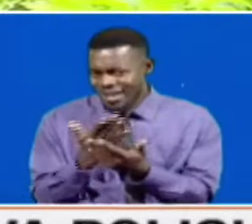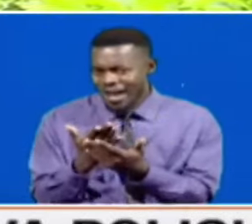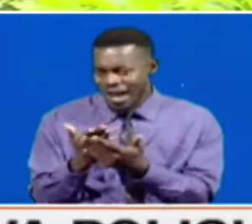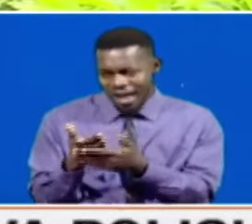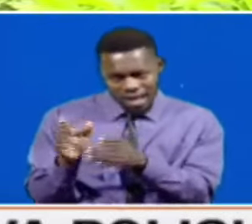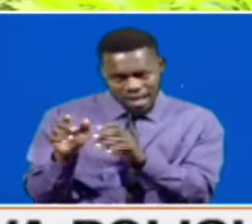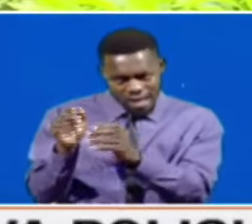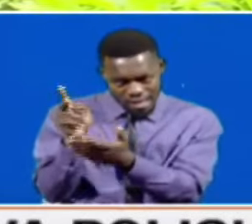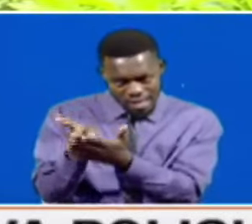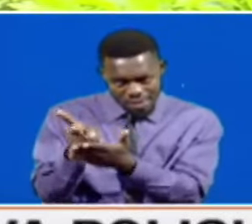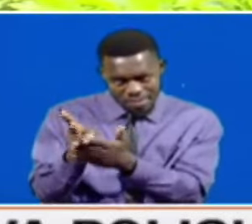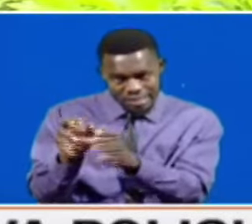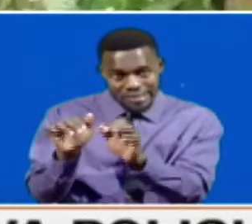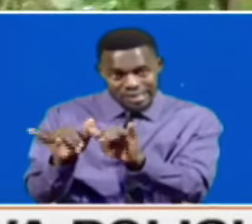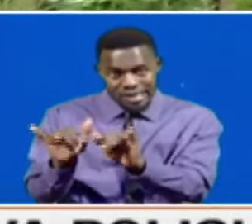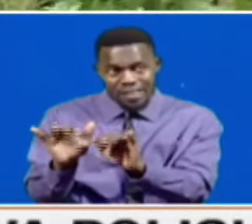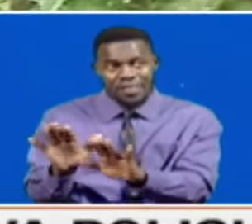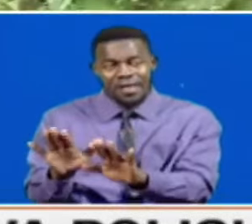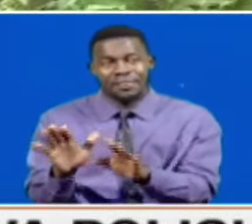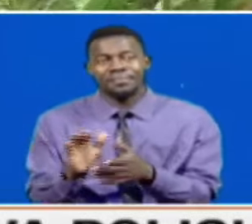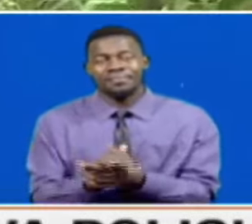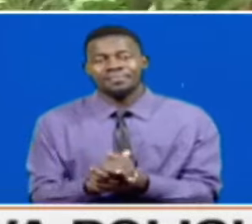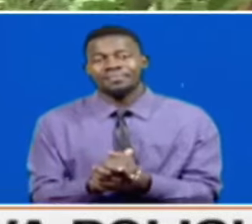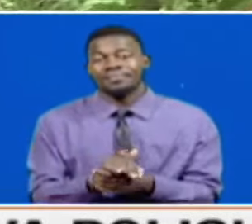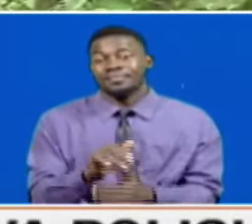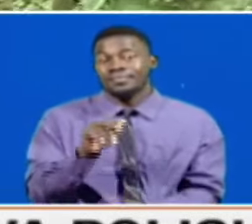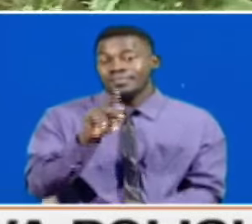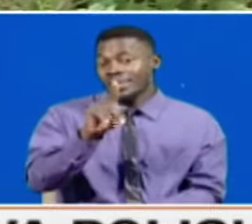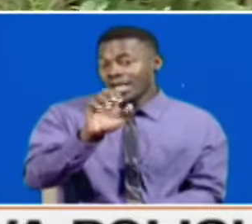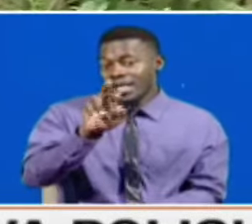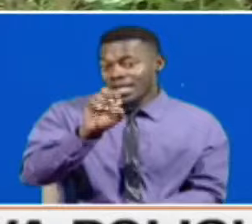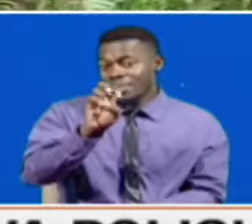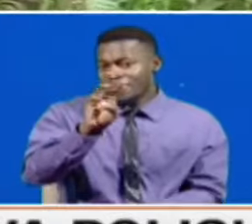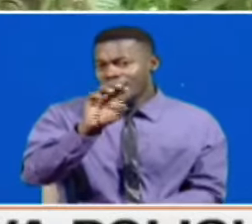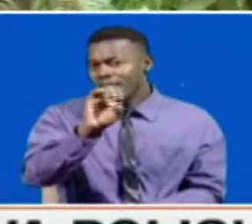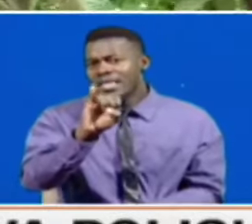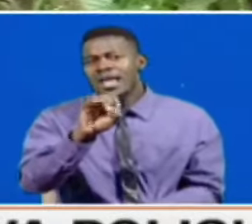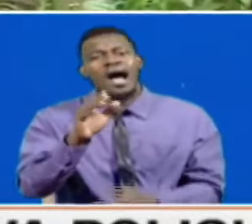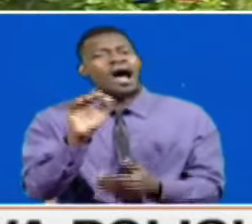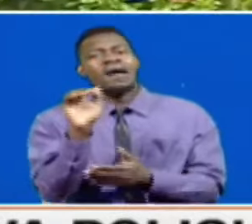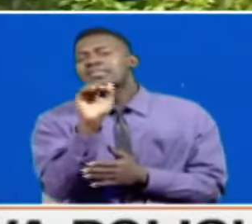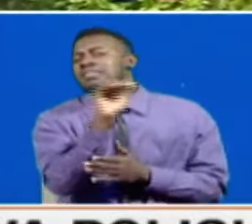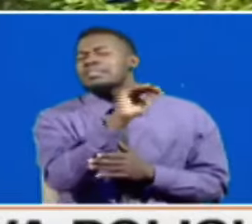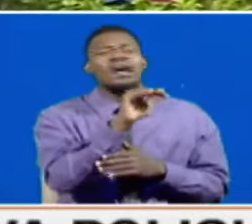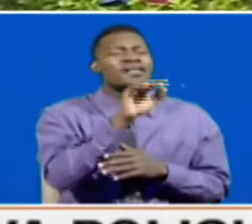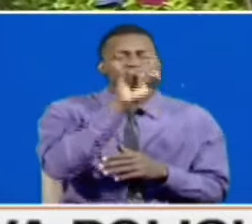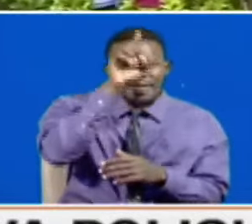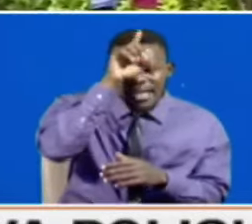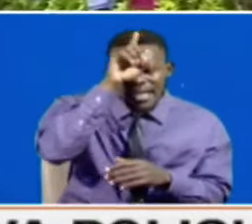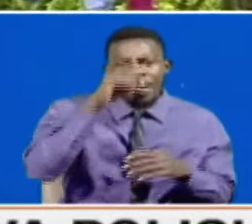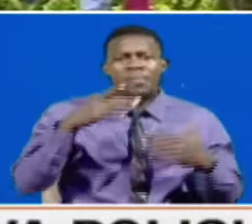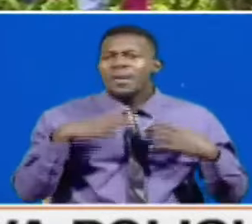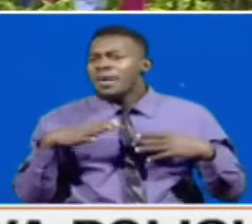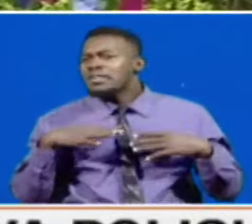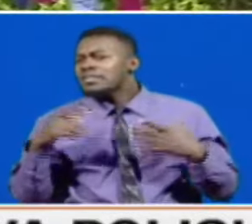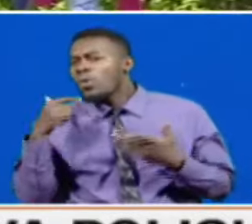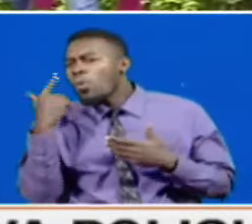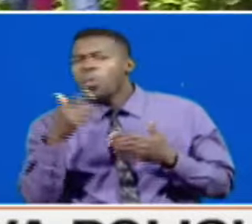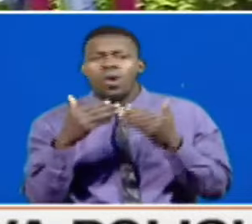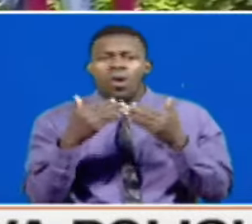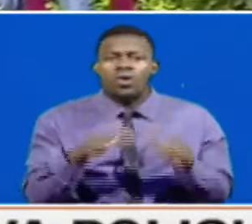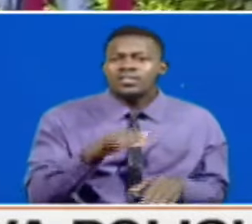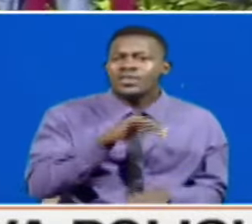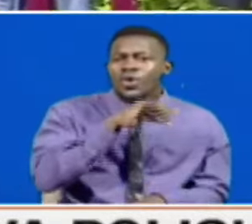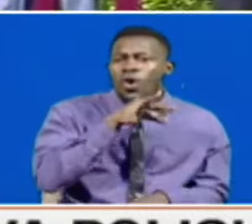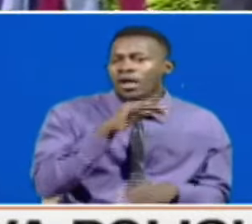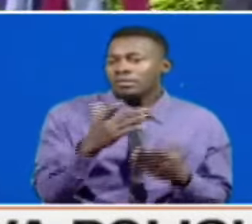wacha Ike hapa tukia mwenyewe ni nani kirimi aluka Kijiji al sambaza taarifa za kupaa kwa mbwa aliye akiwa